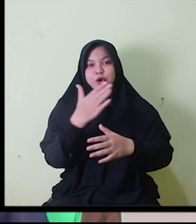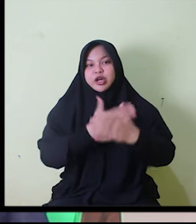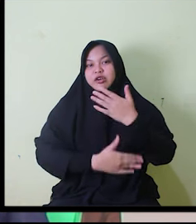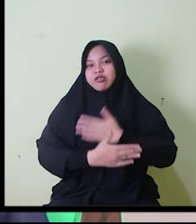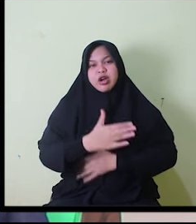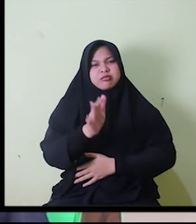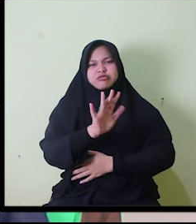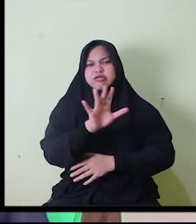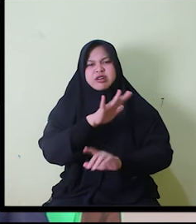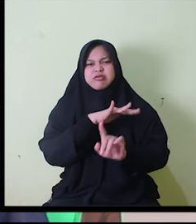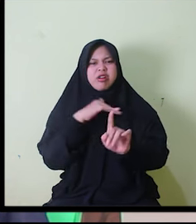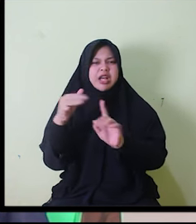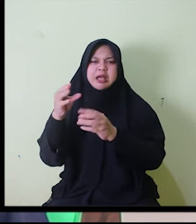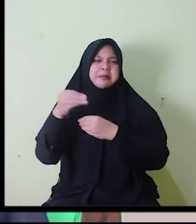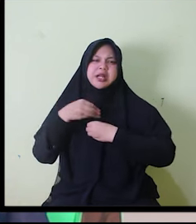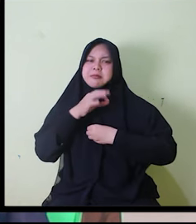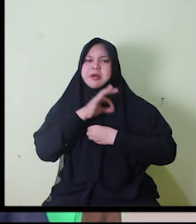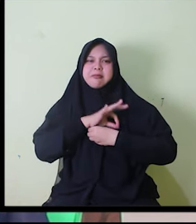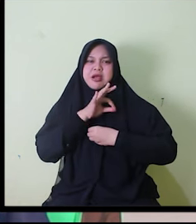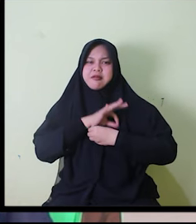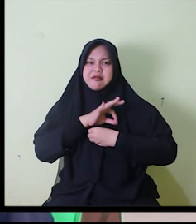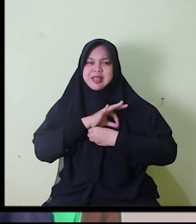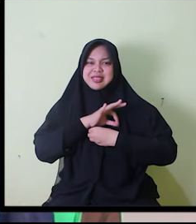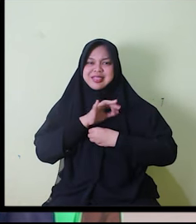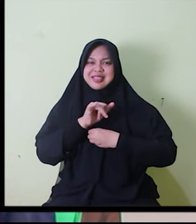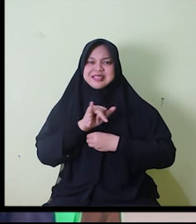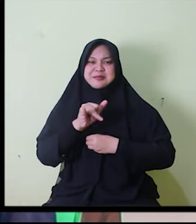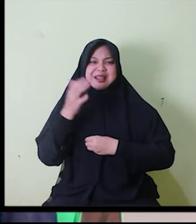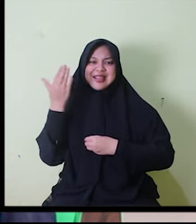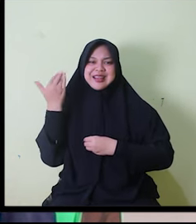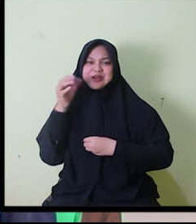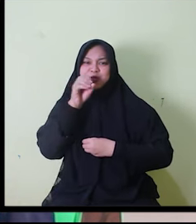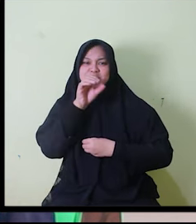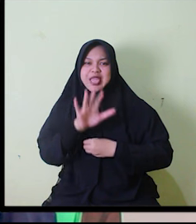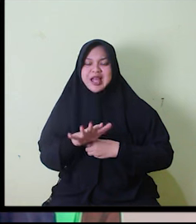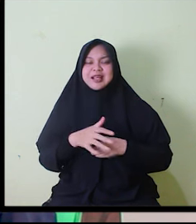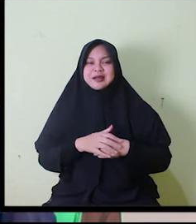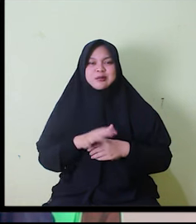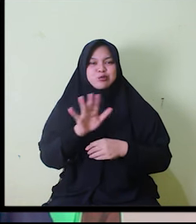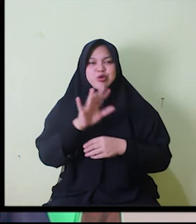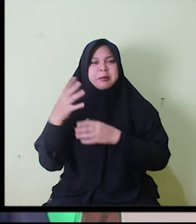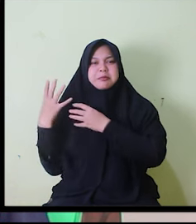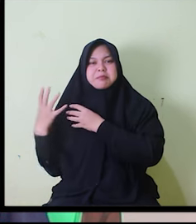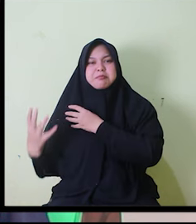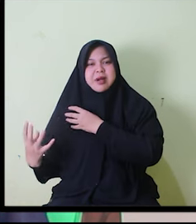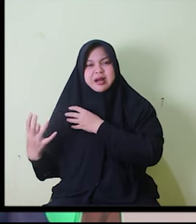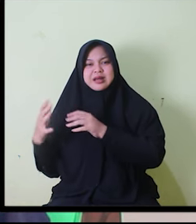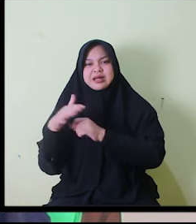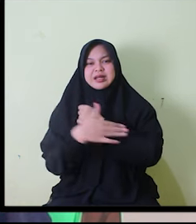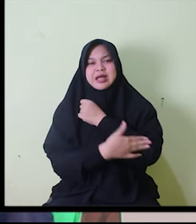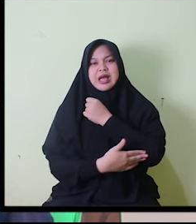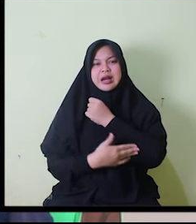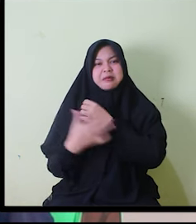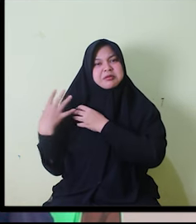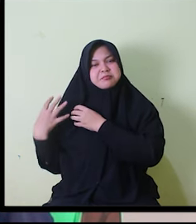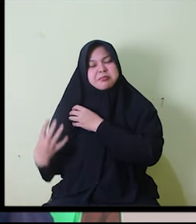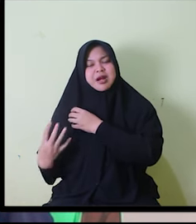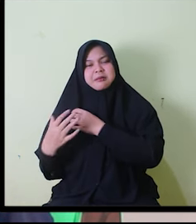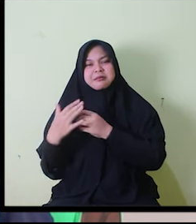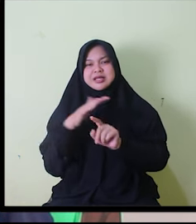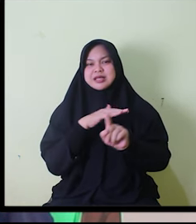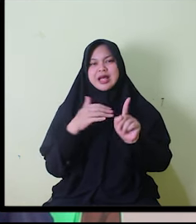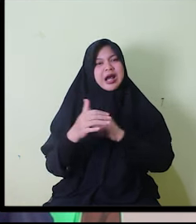sebagai warga yang menerima manfaat seperti katanya Pak Andi tadi iya tidak hanya menjadi beban negara beban masyarakat juga tapi